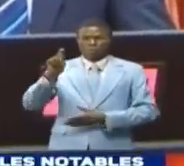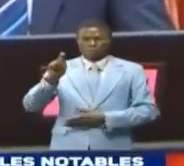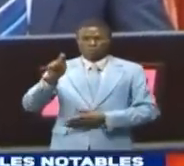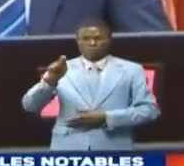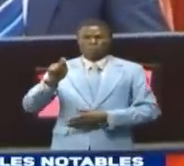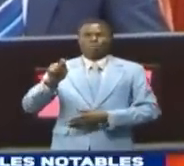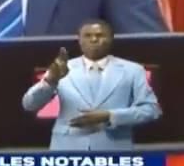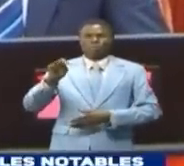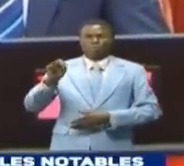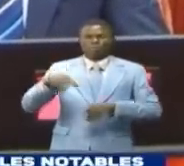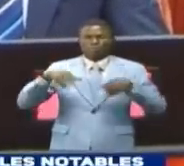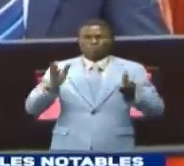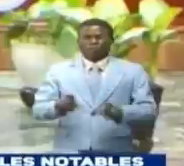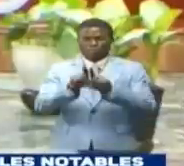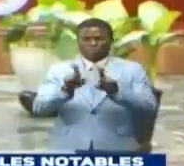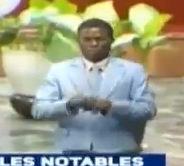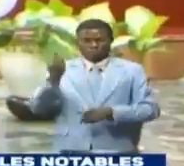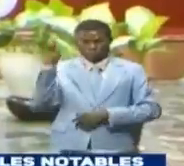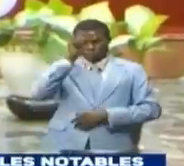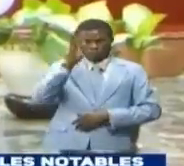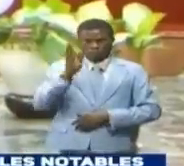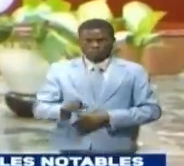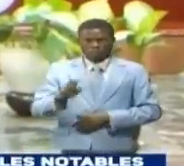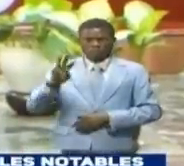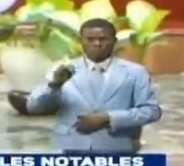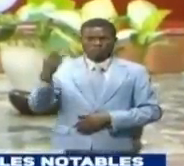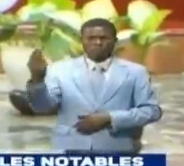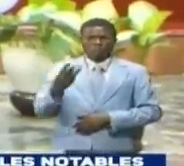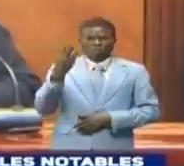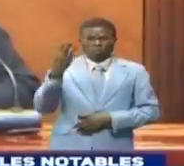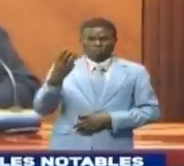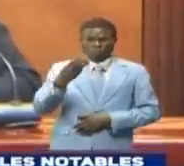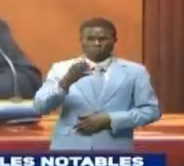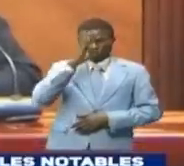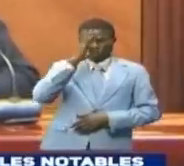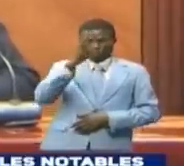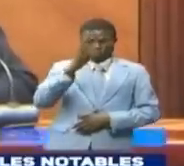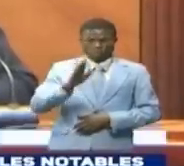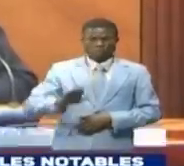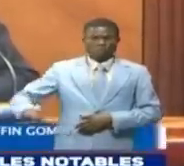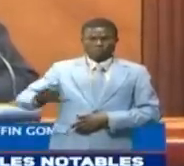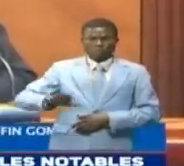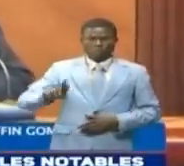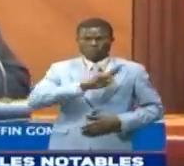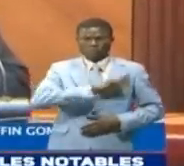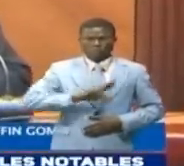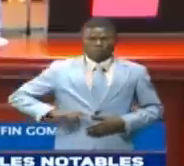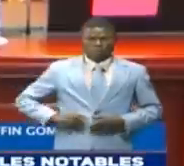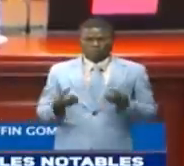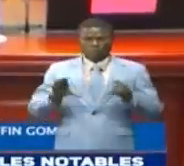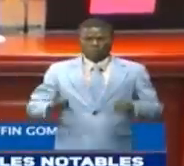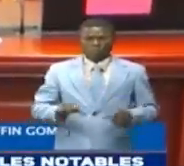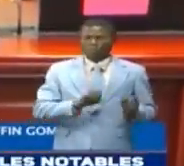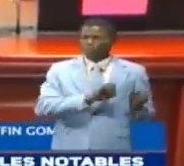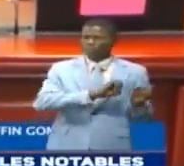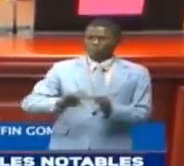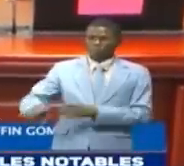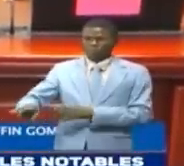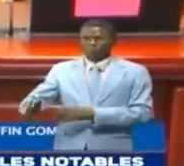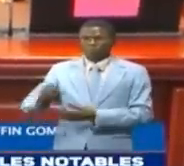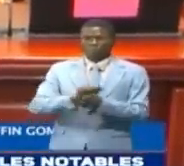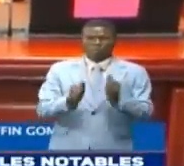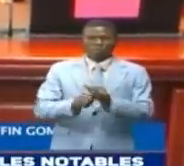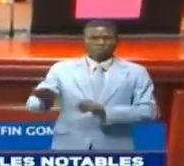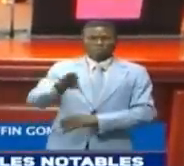les terroristes du M23. Ils se disent fidèles à leur pays, la RDC, et rejettent les manipulations du